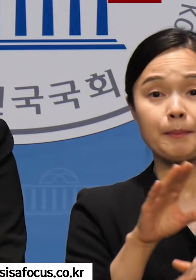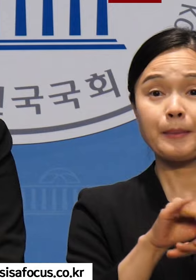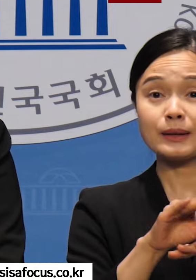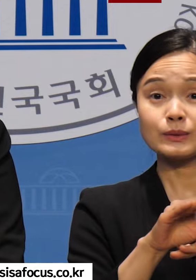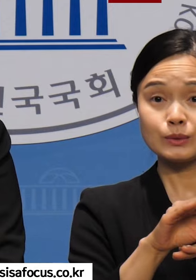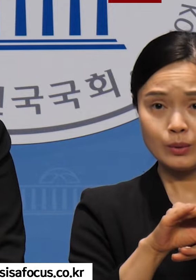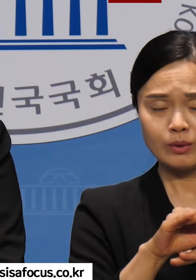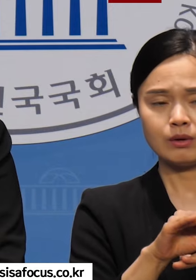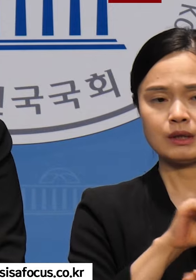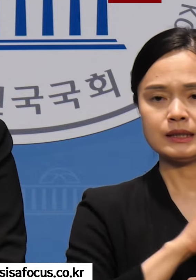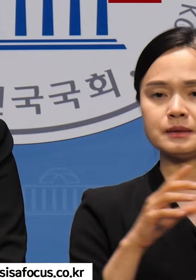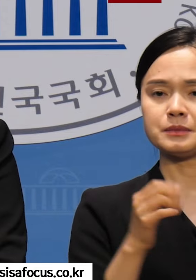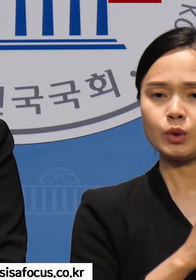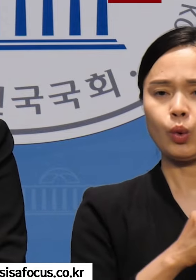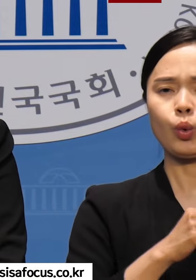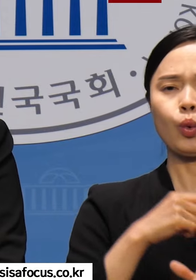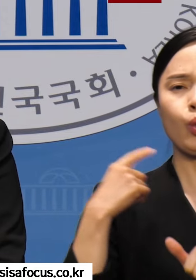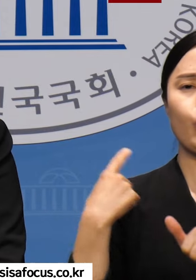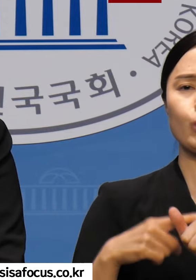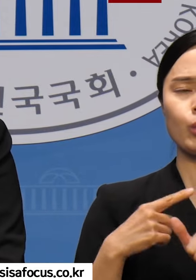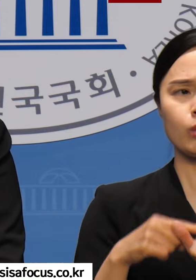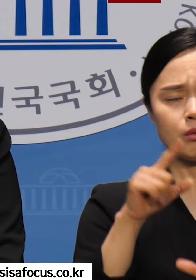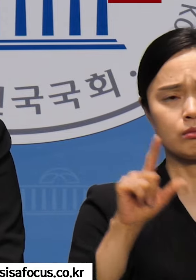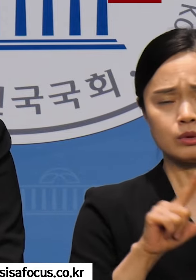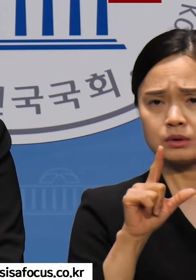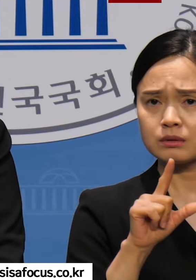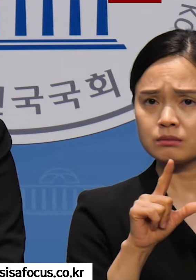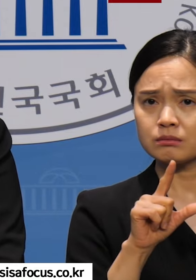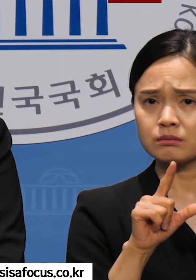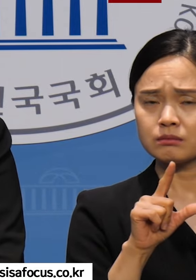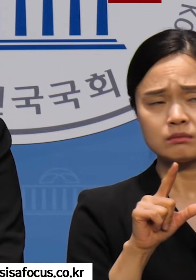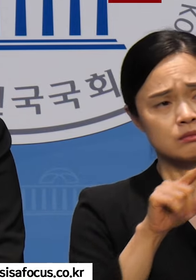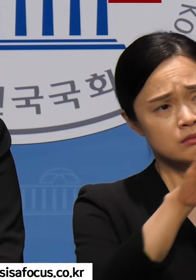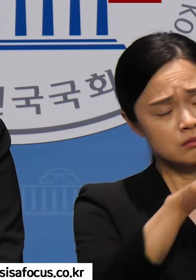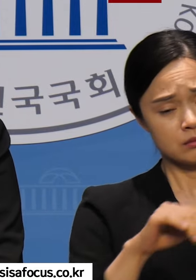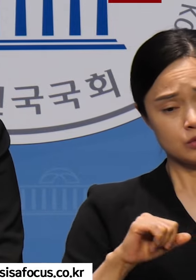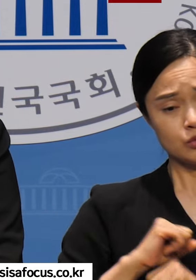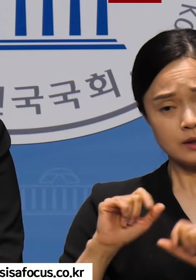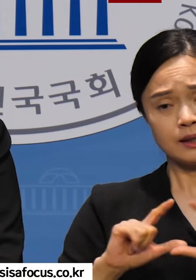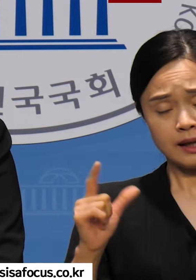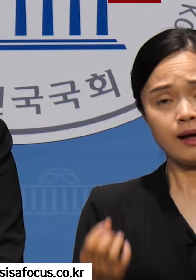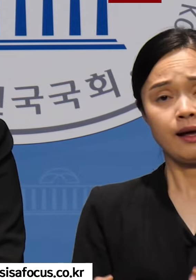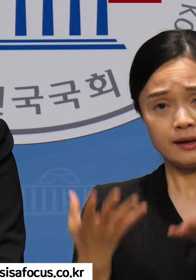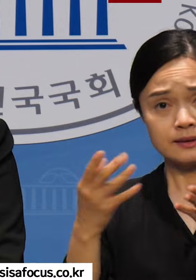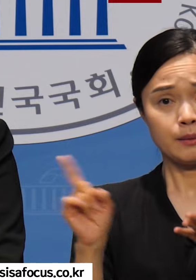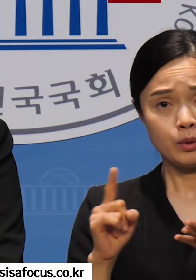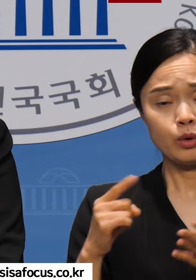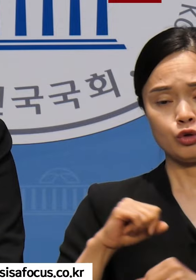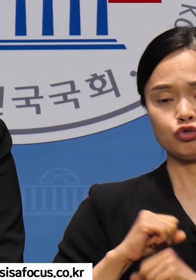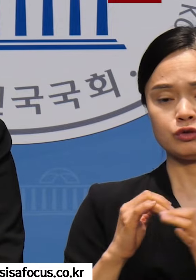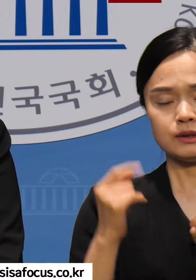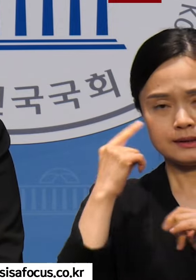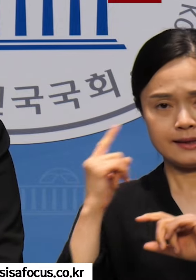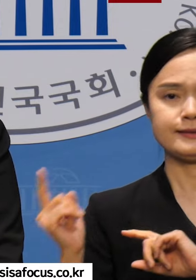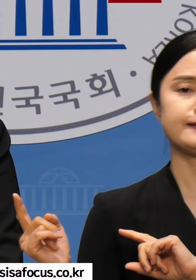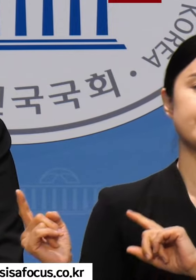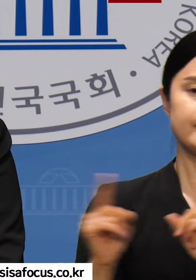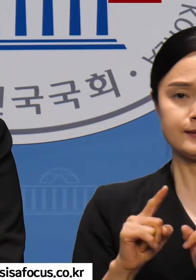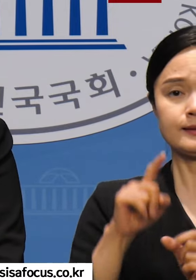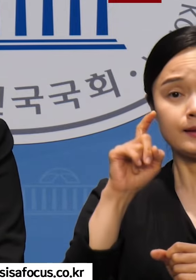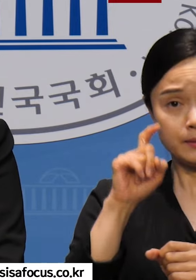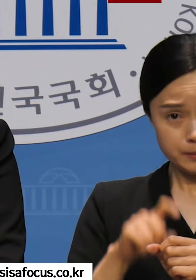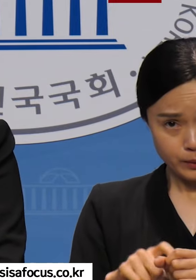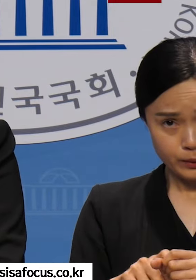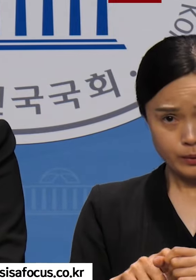국군의 날은 국방 최일선에 있는 장병들의 사기를 진작하고 국가 안보에 대한 국민적 관심을 높이기 위해 지정된